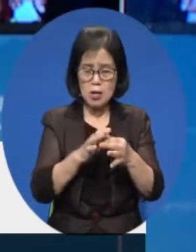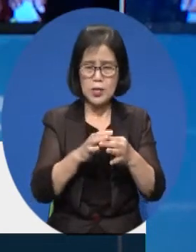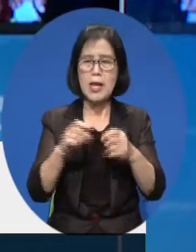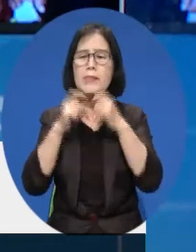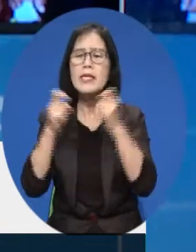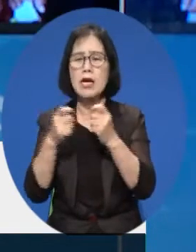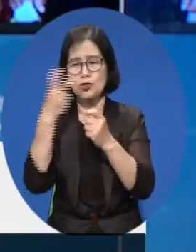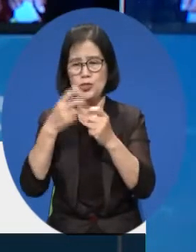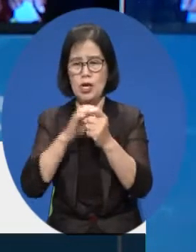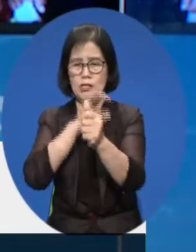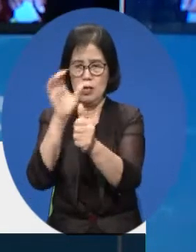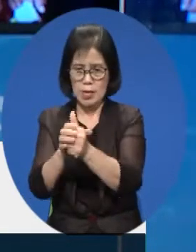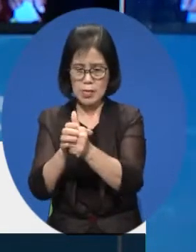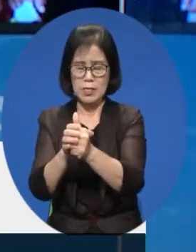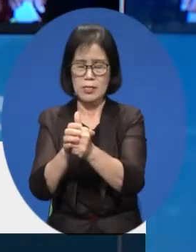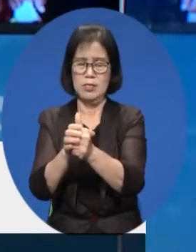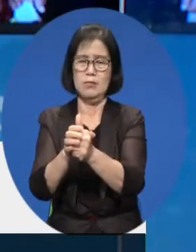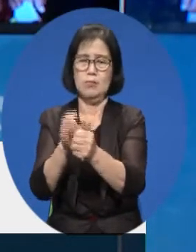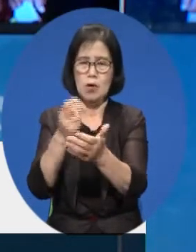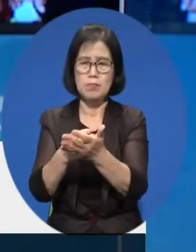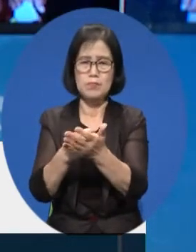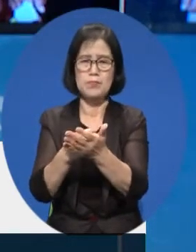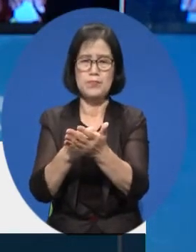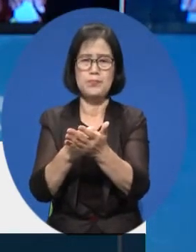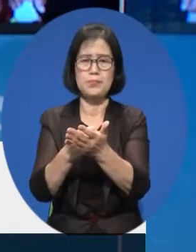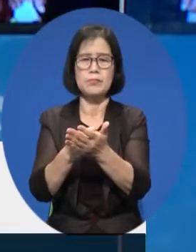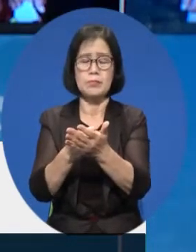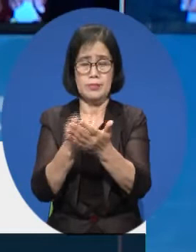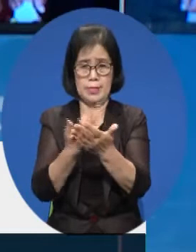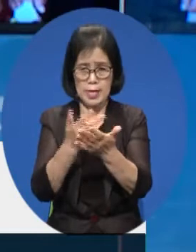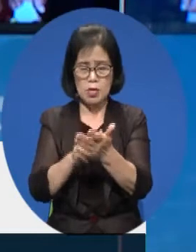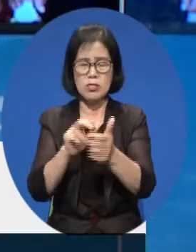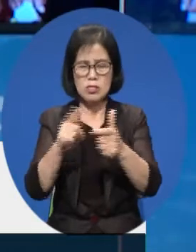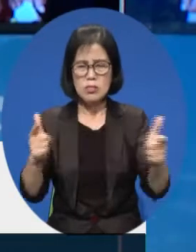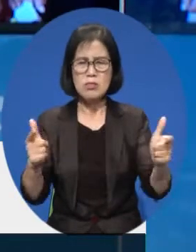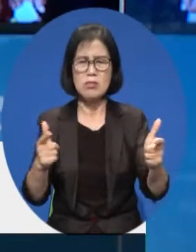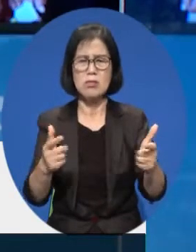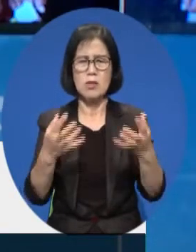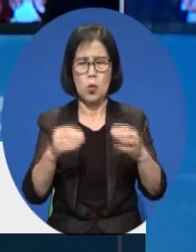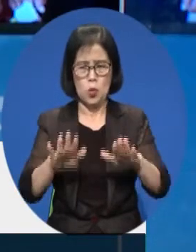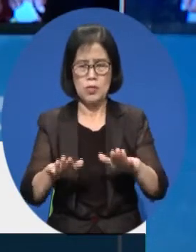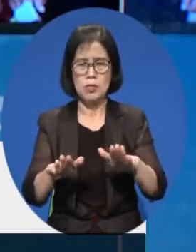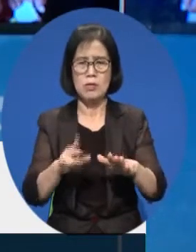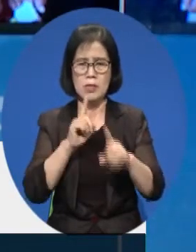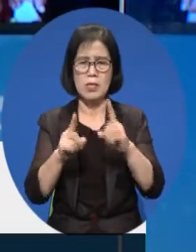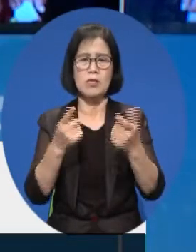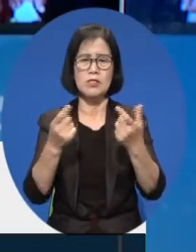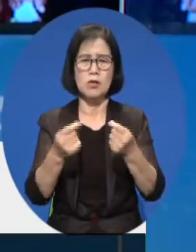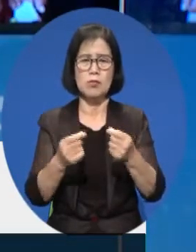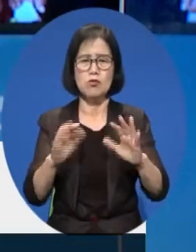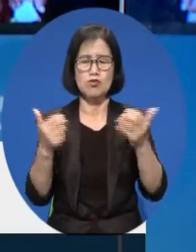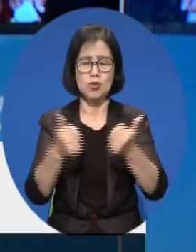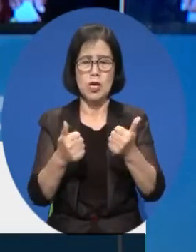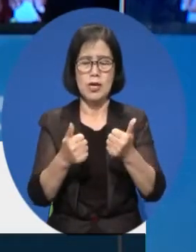민반 수사기관에서 수사할 수 있도록 하는 네. 군사법원법 개정안부터 시작해서 뭐 하다못해 오늘 얘기 나왔던 것처럼 국회